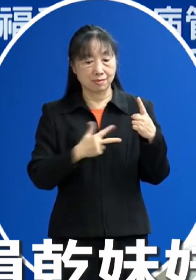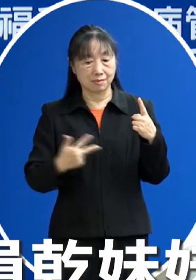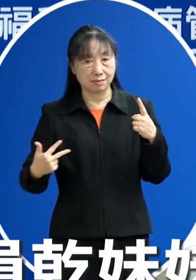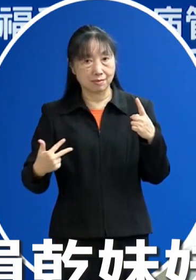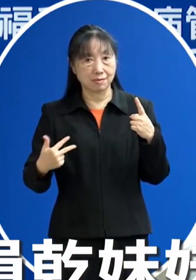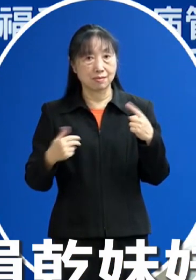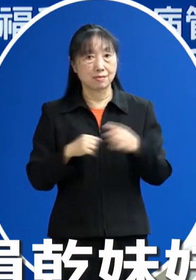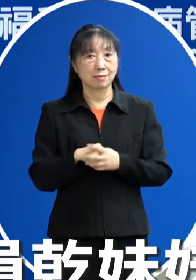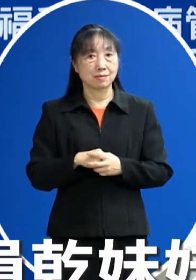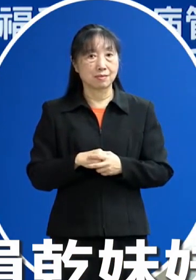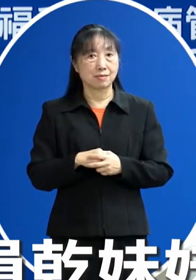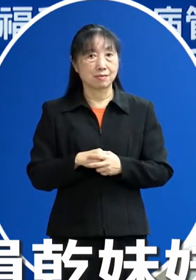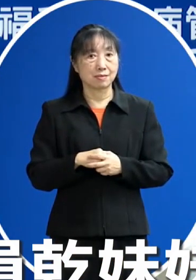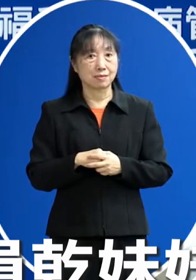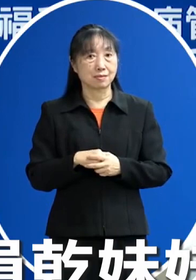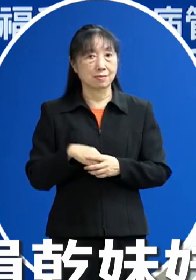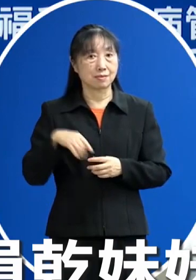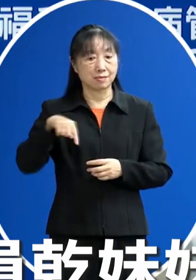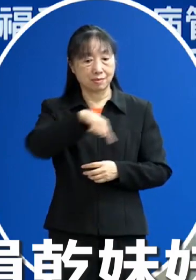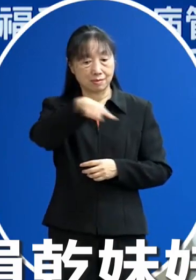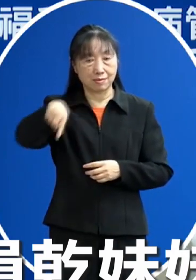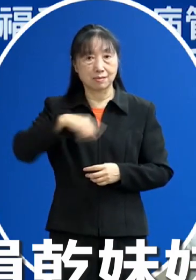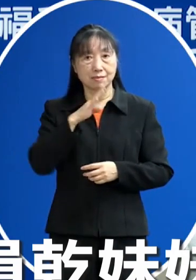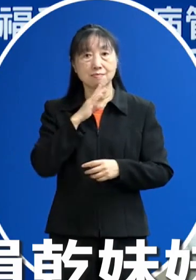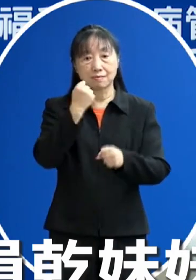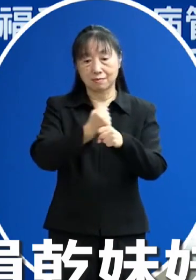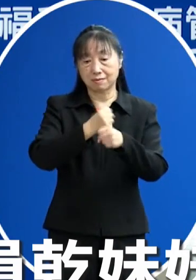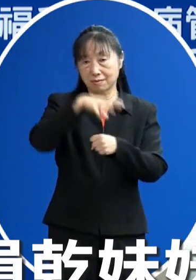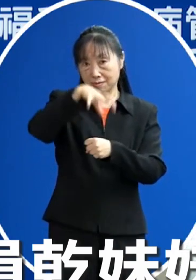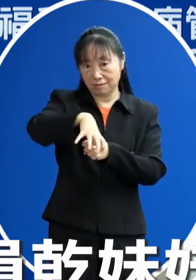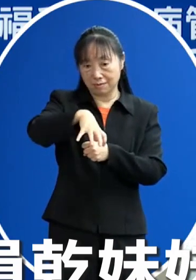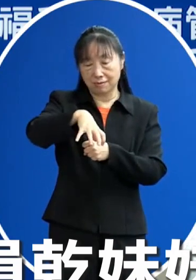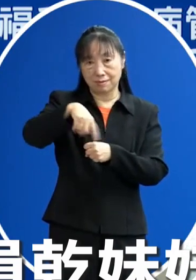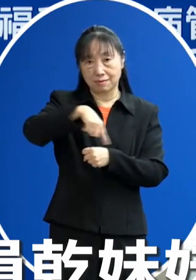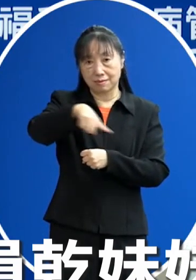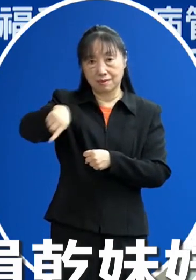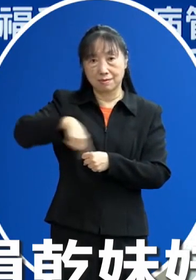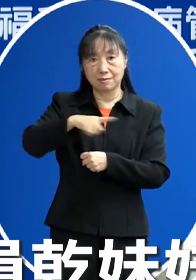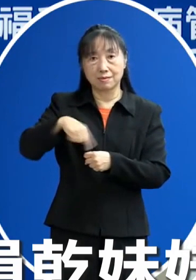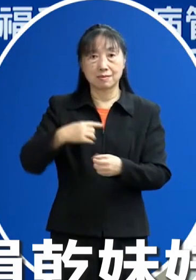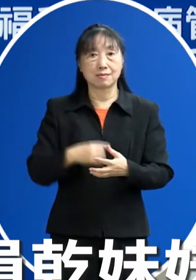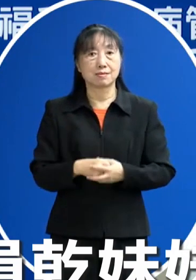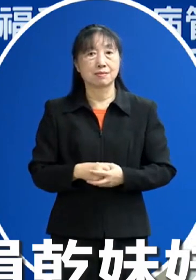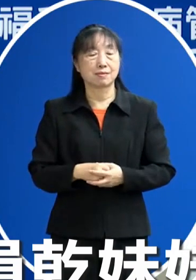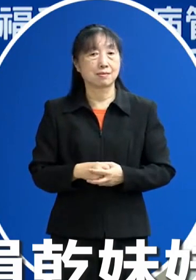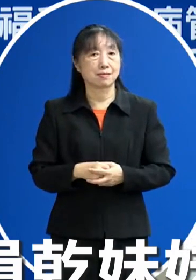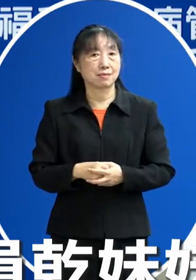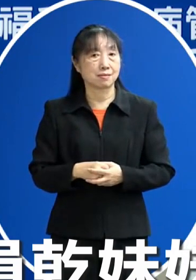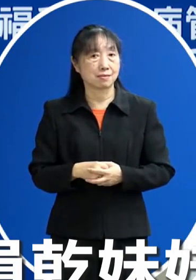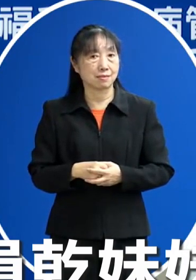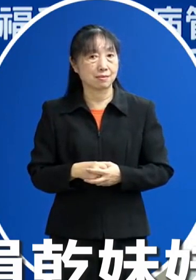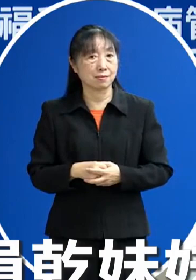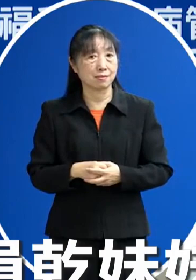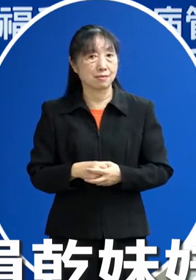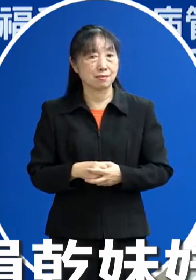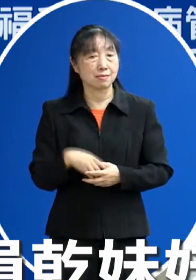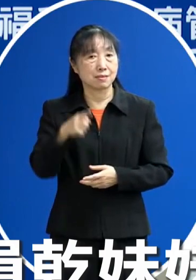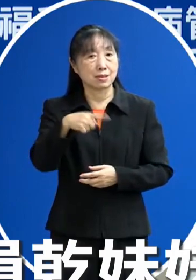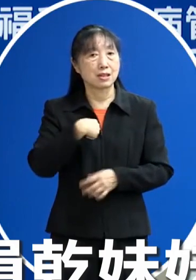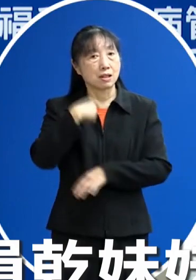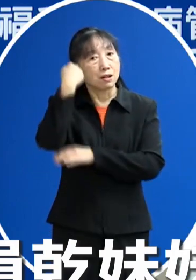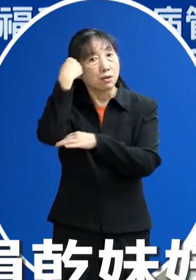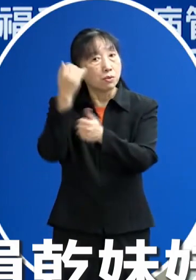17535 17569 17576 17577，好，这是一个同职场的，好，这里面大家也记得，大家就是从这个居服务